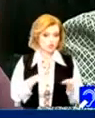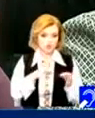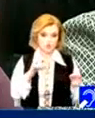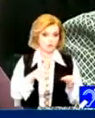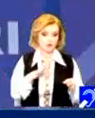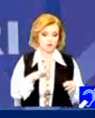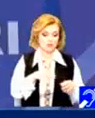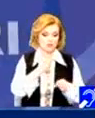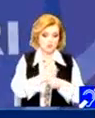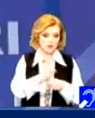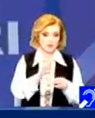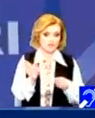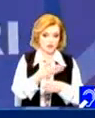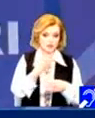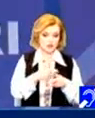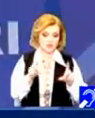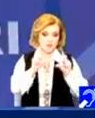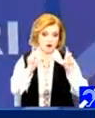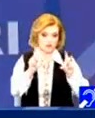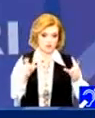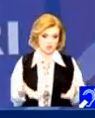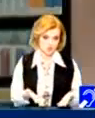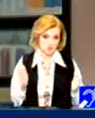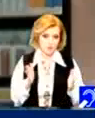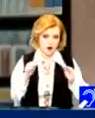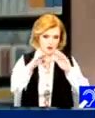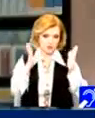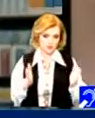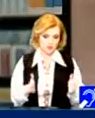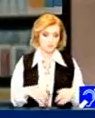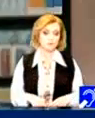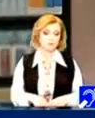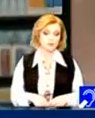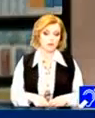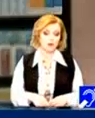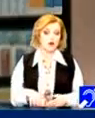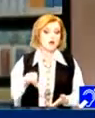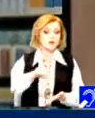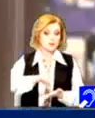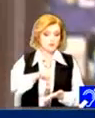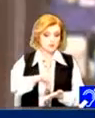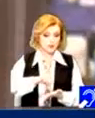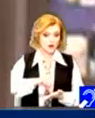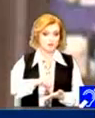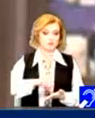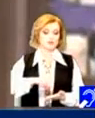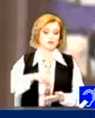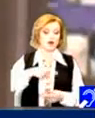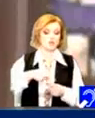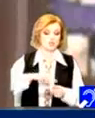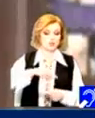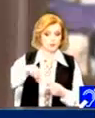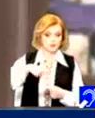de evacuare a gheretelor care nu s-au conformat prevederilor legii privind controlul tutunului. Reprezentanții agenților